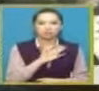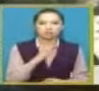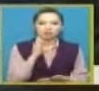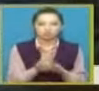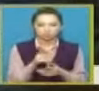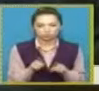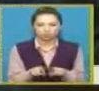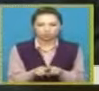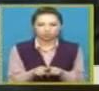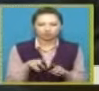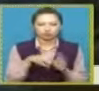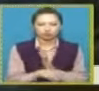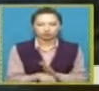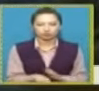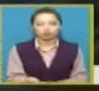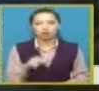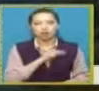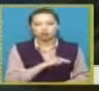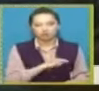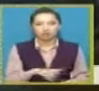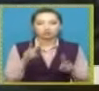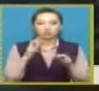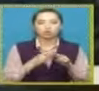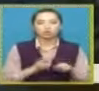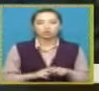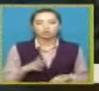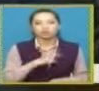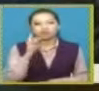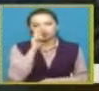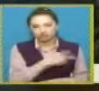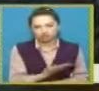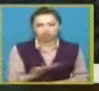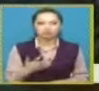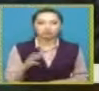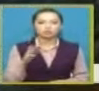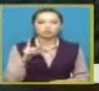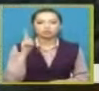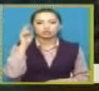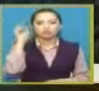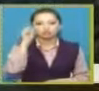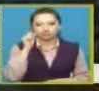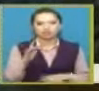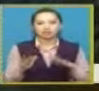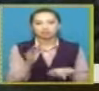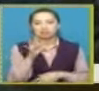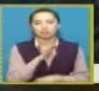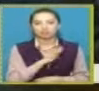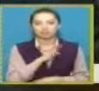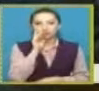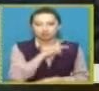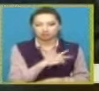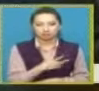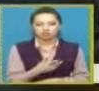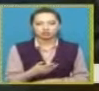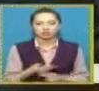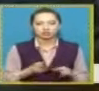болады ғой. Жұмыс болғаннан кейін болады, кемшілік те болады, қателік те болады. Бірақ та енді біз оларды саралаймыз.